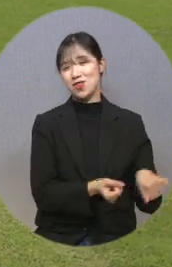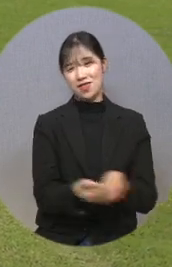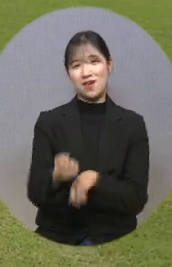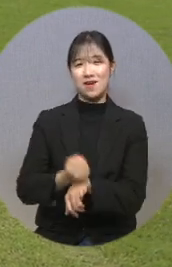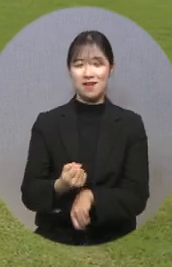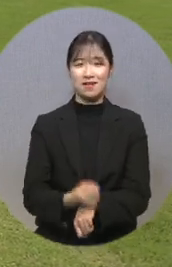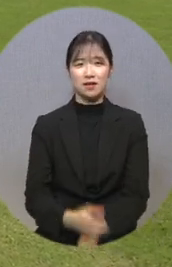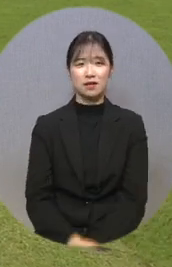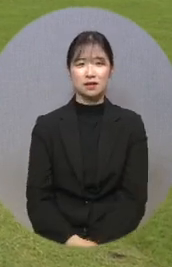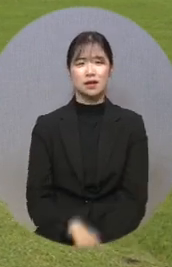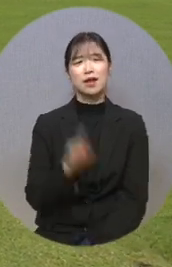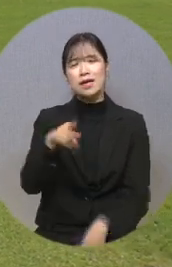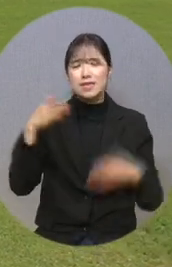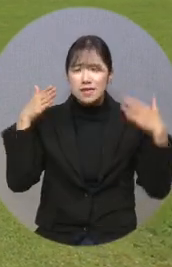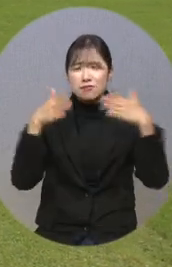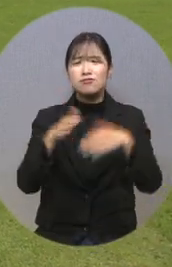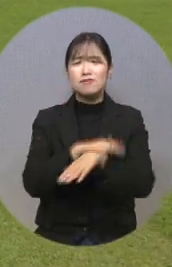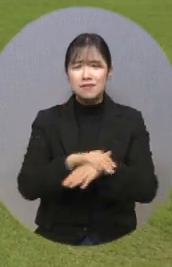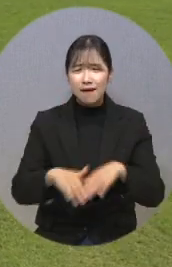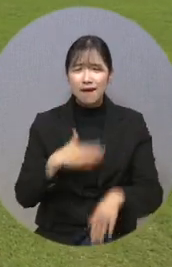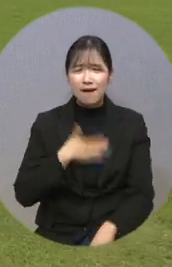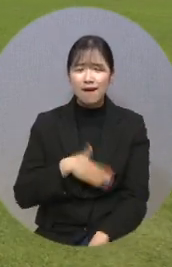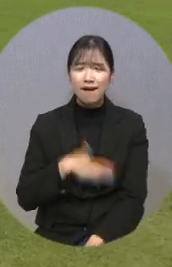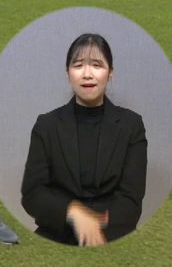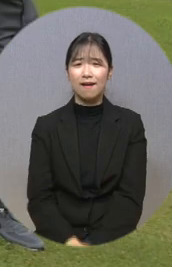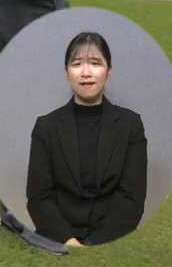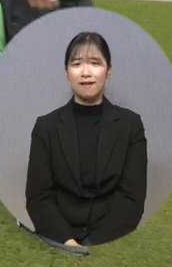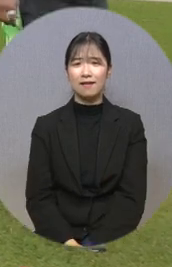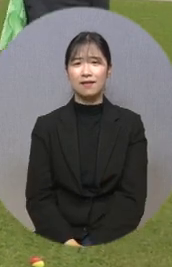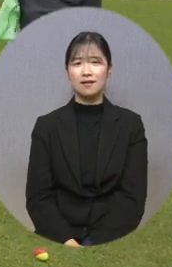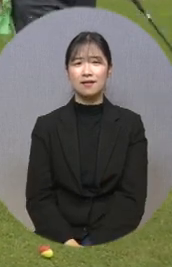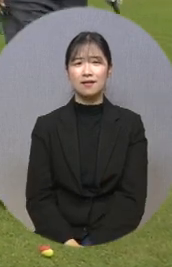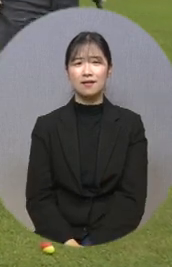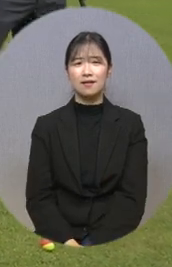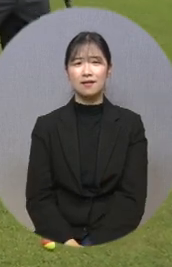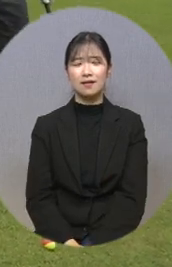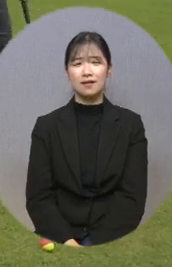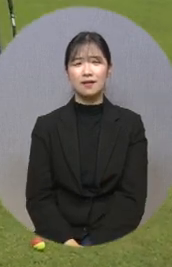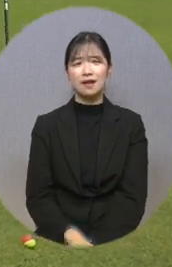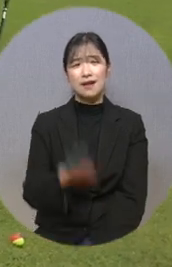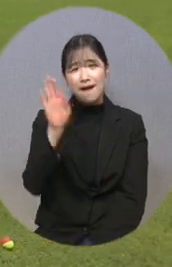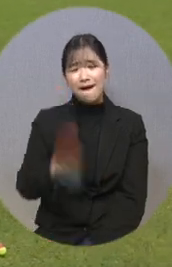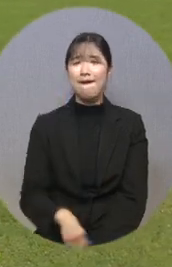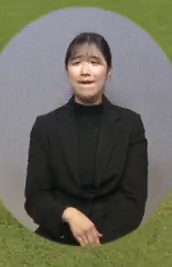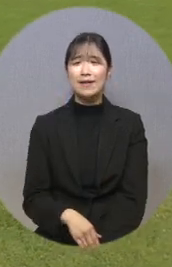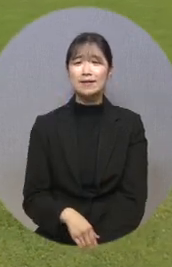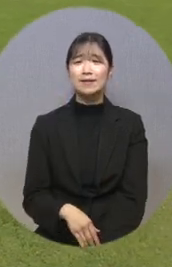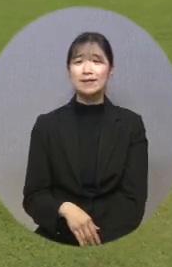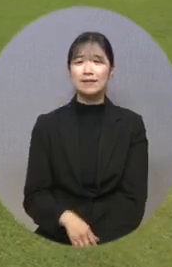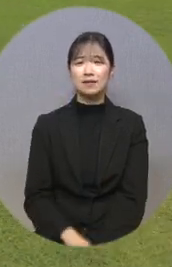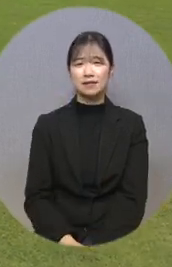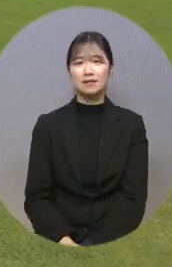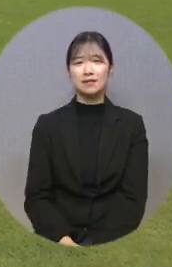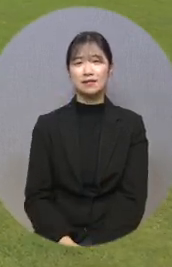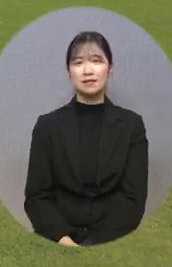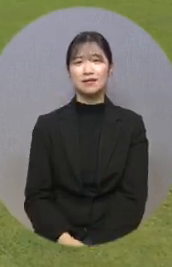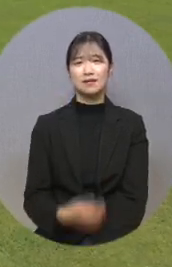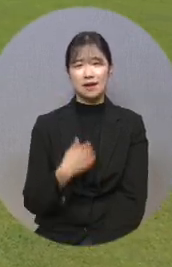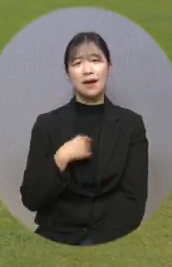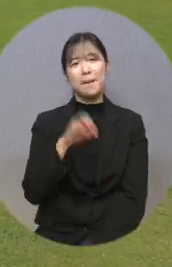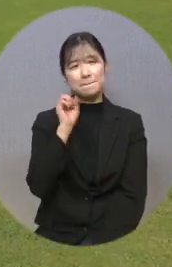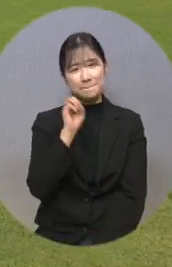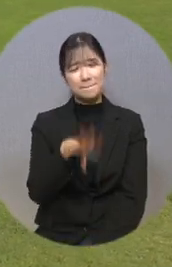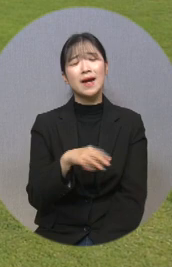응. 집중해야 돼, 형. 아, 아니. 지금. 아, 진짜. 내가